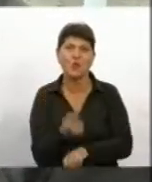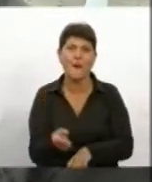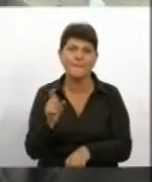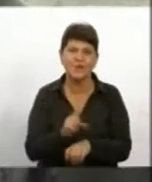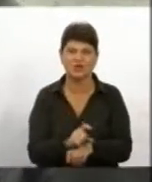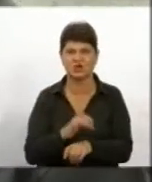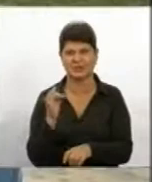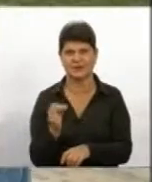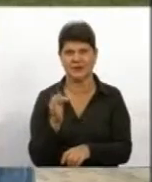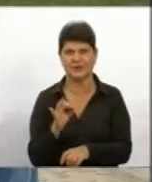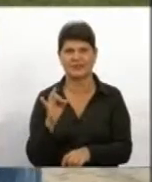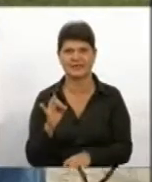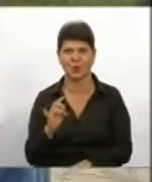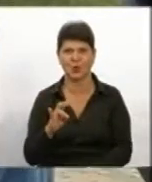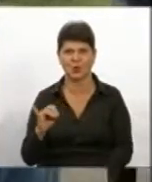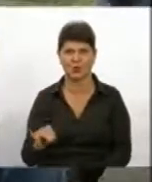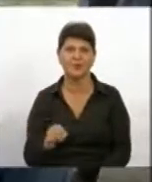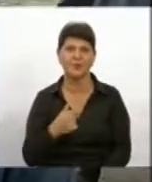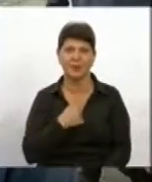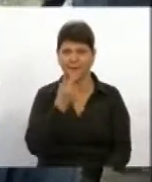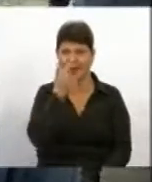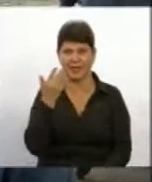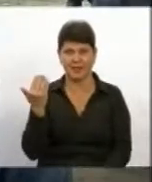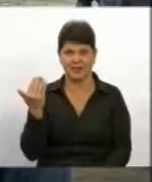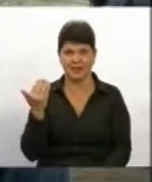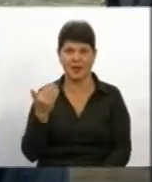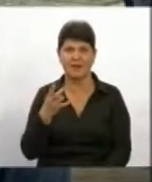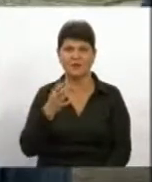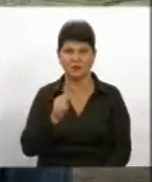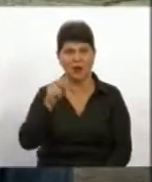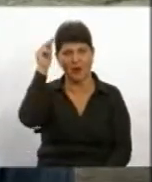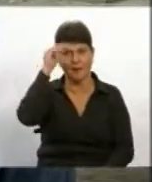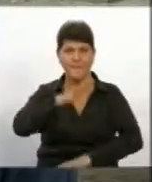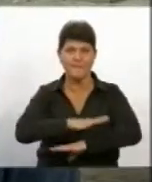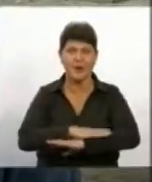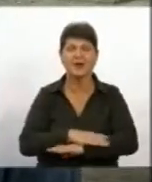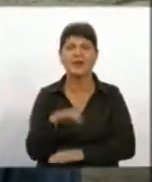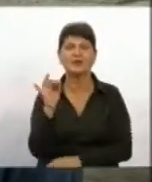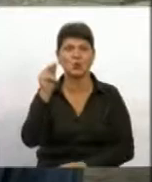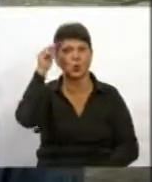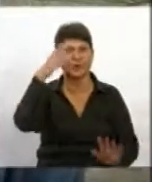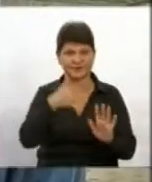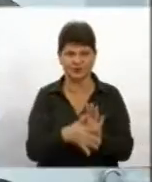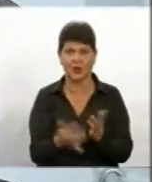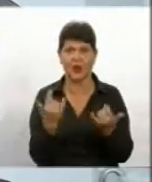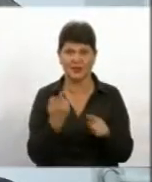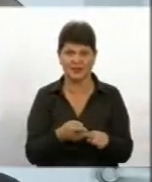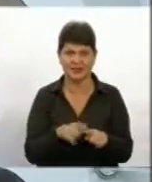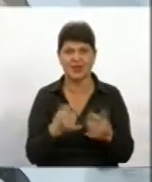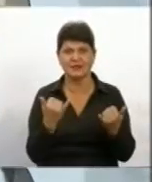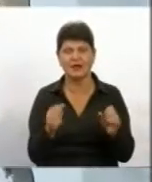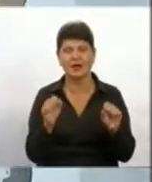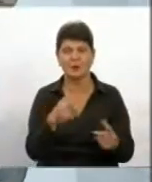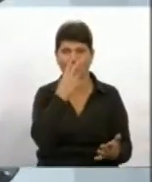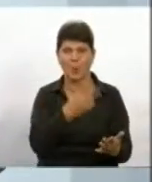більше цікавитись нею. Ми недавно тільки це на парах історії України вивчали це, і зараз ми можемо це